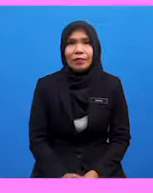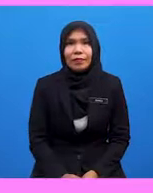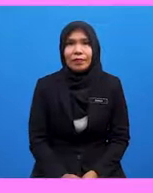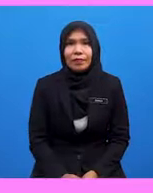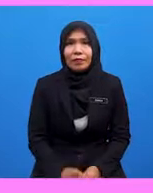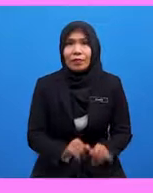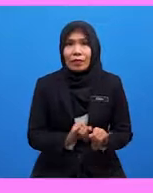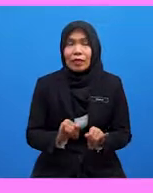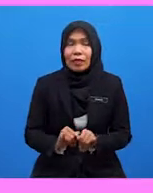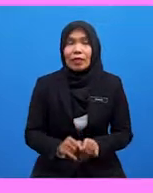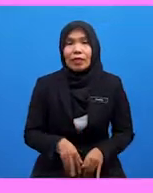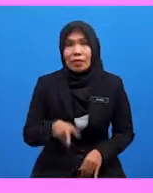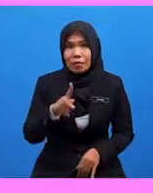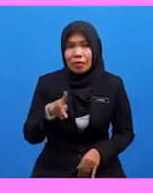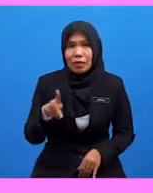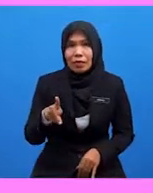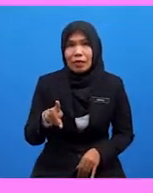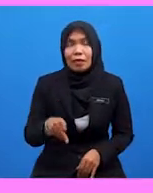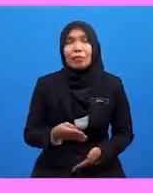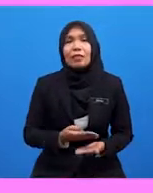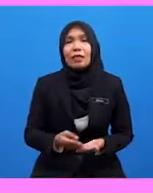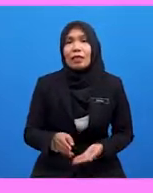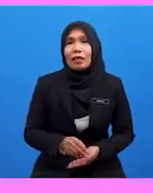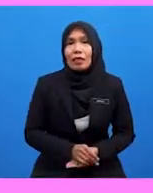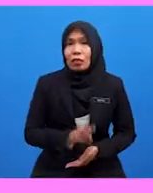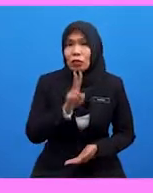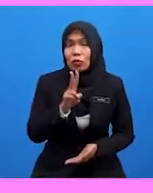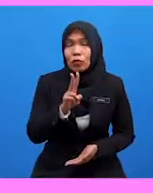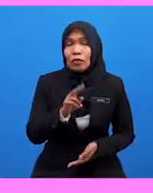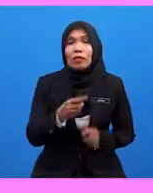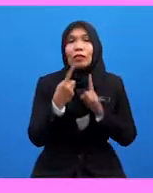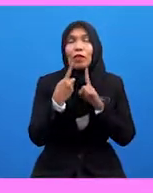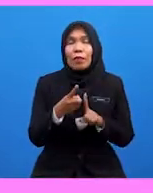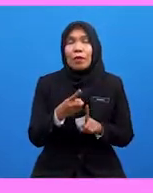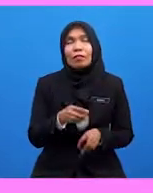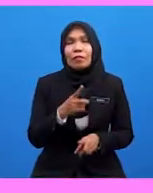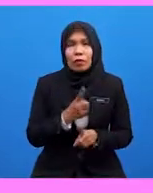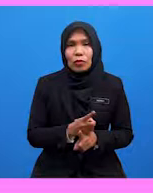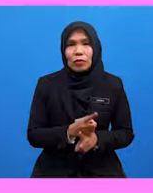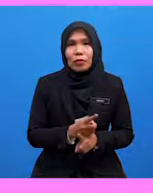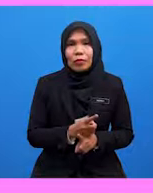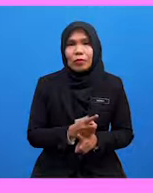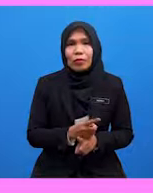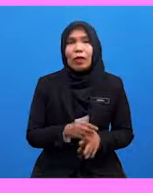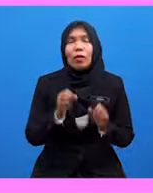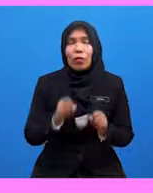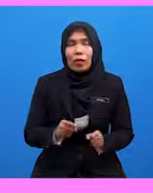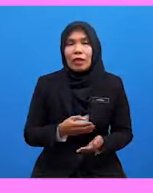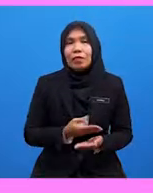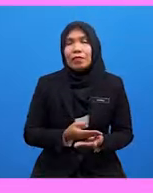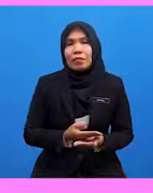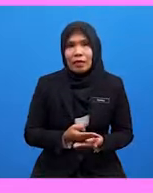Jika pelajar beri kedua-dua jawapan pun betul, tetapi hanya diberi satu markah untuk jawapan pertama yang